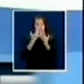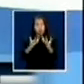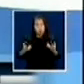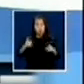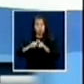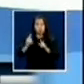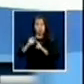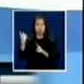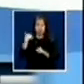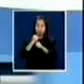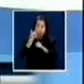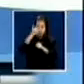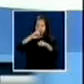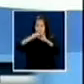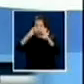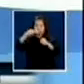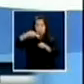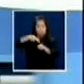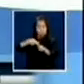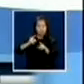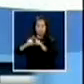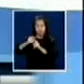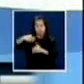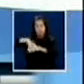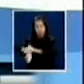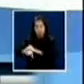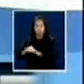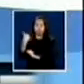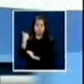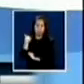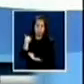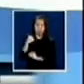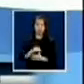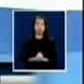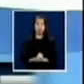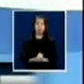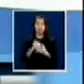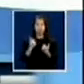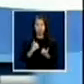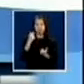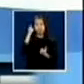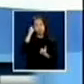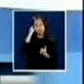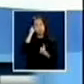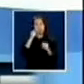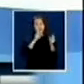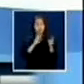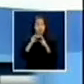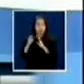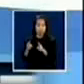ารถก่อวินาศกรรมในพื้นที่ดังกล่าวนั้นก็มีจำนวนมากตรงนี้แหละครับคือแนวทางซึ่ง